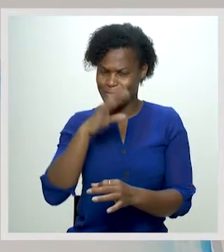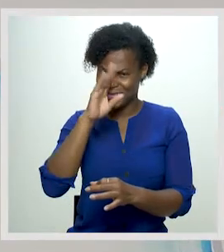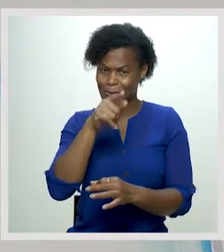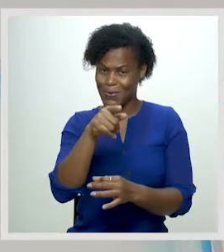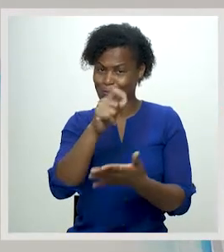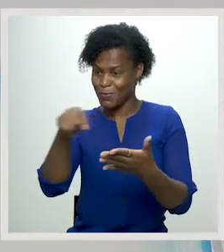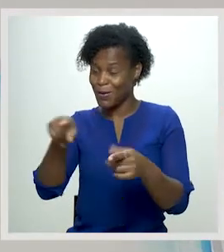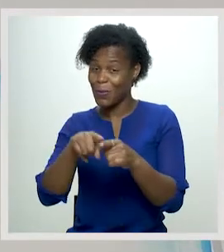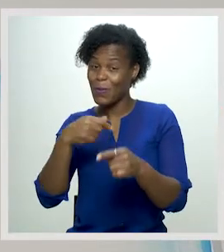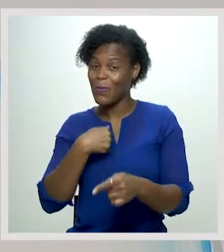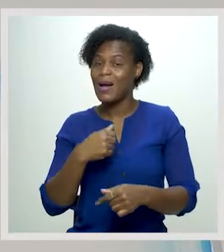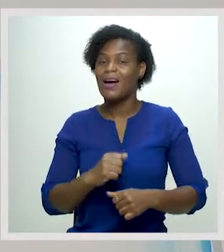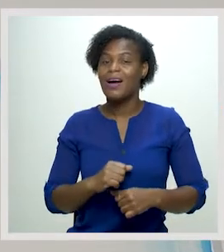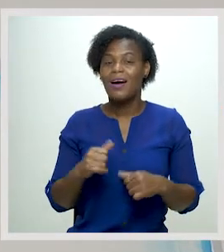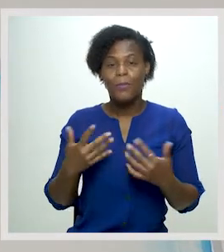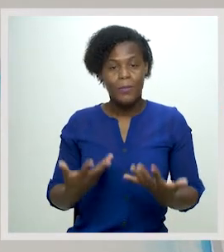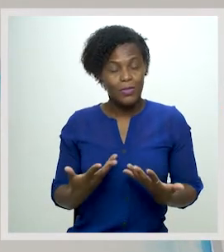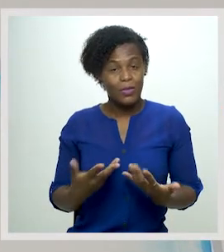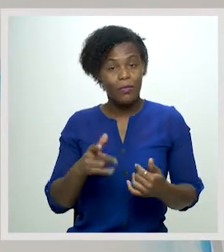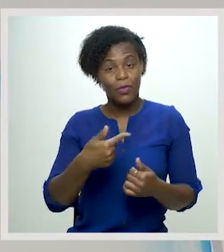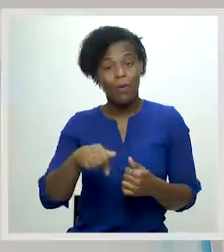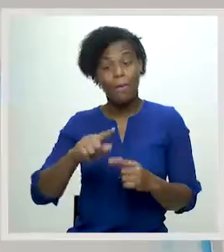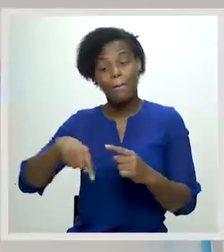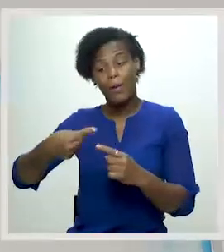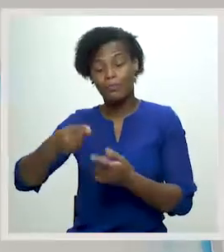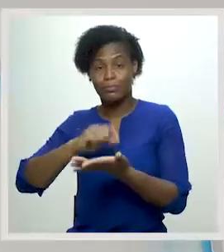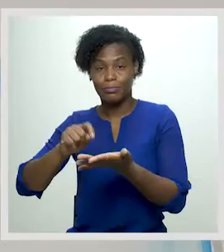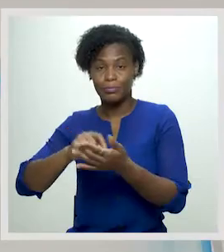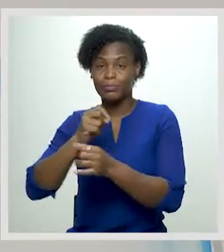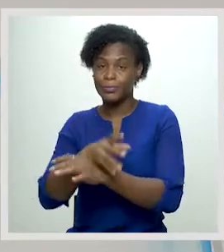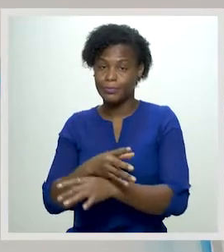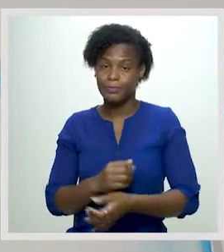tu as complété comme moi. Maintenant, on passe à l'activité suivante.